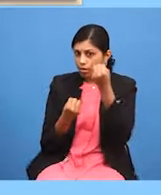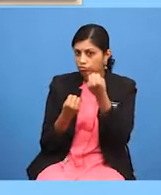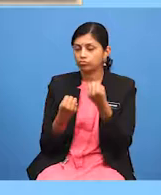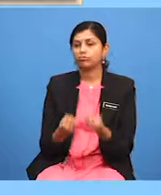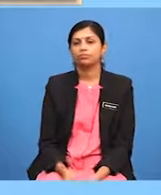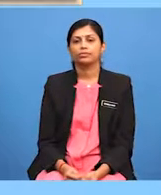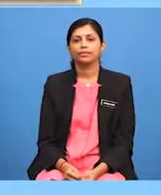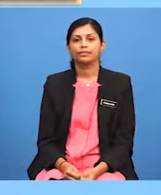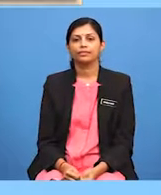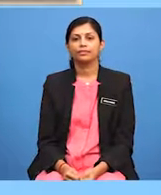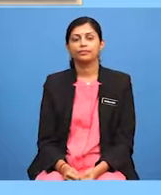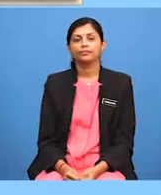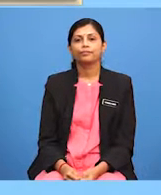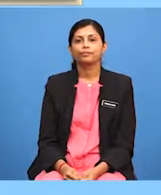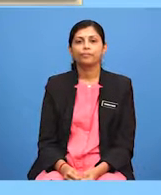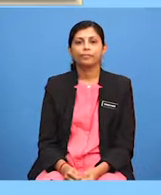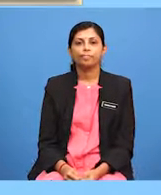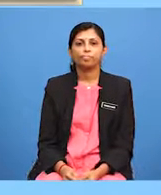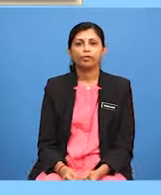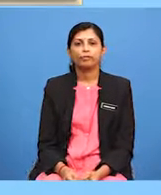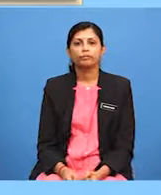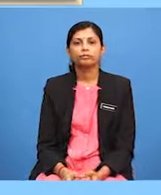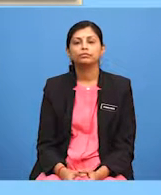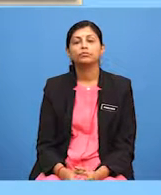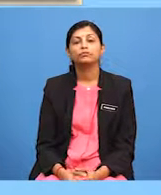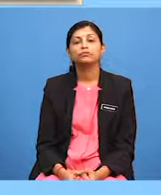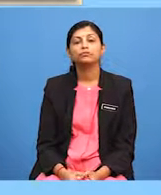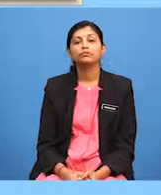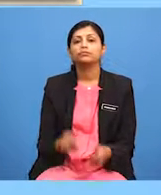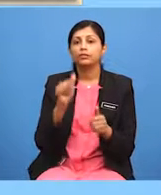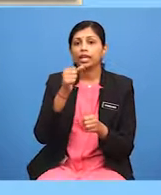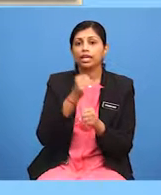kuasa kren itu.